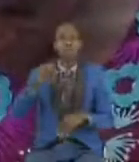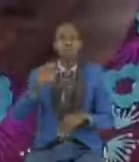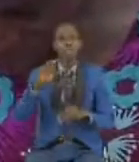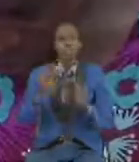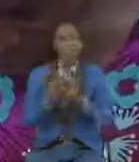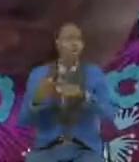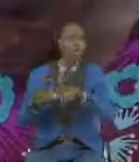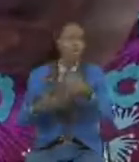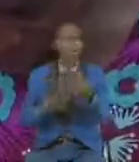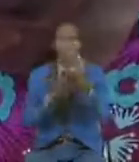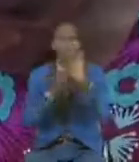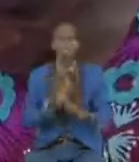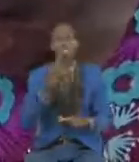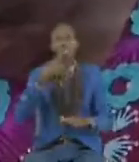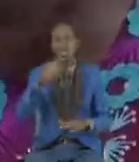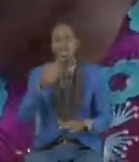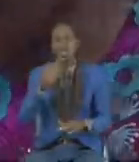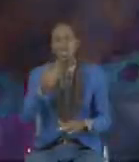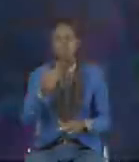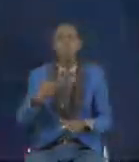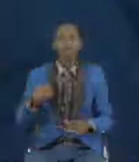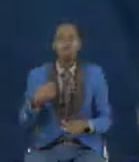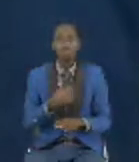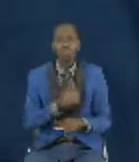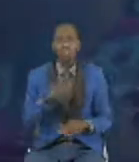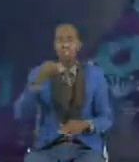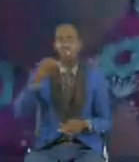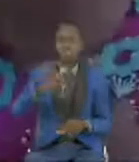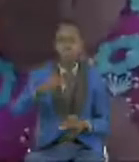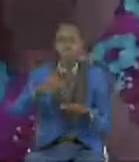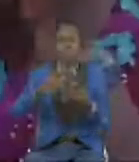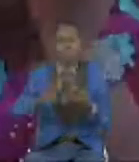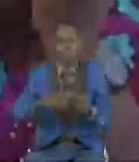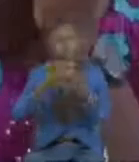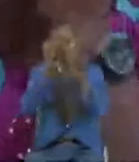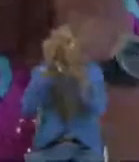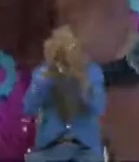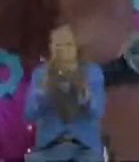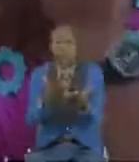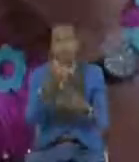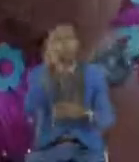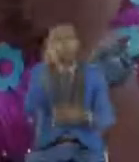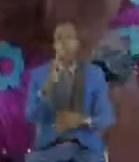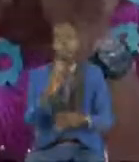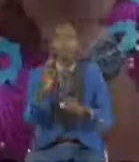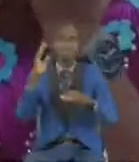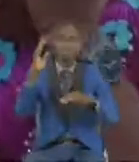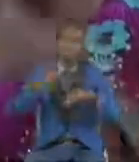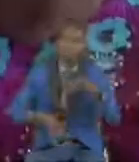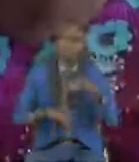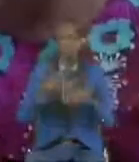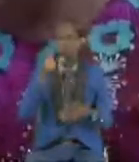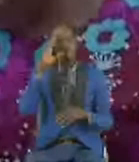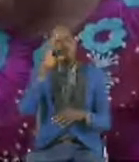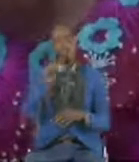Pierre et les autres apôtres répondirent, il faut obéir à Dieu plutôt qu'aux hommes.